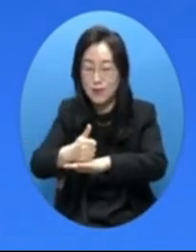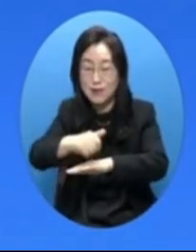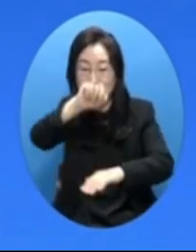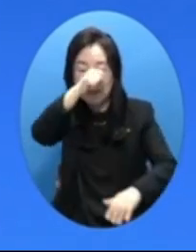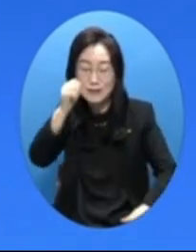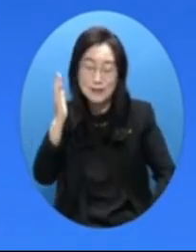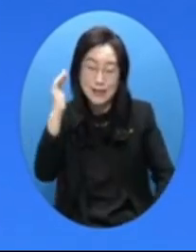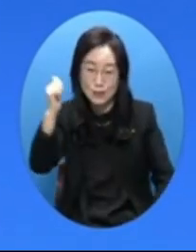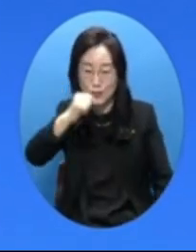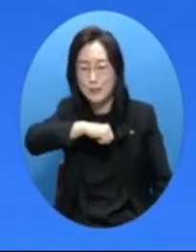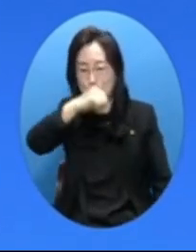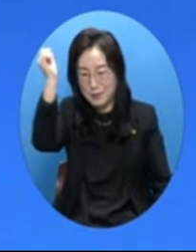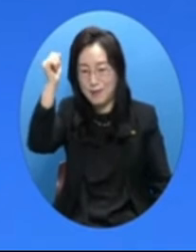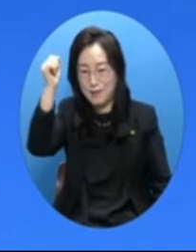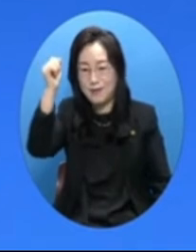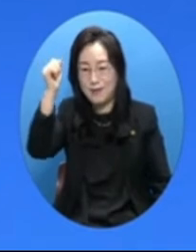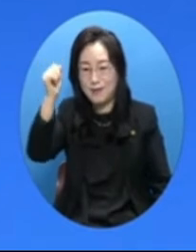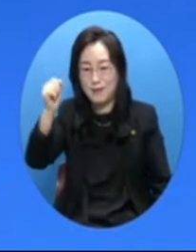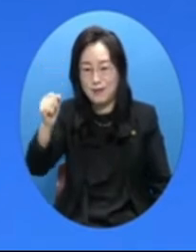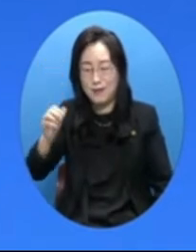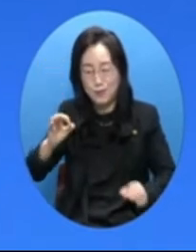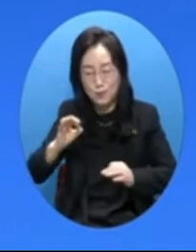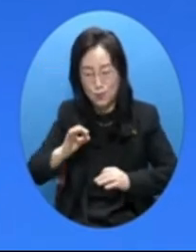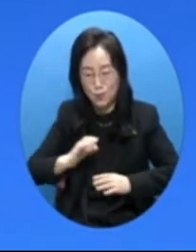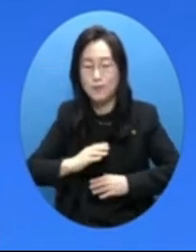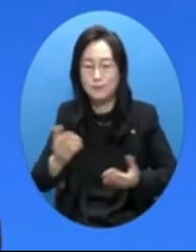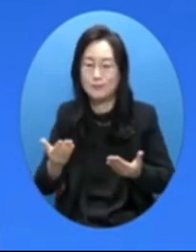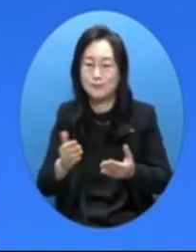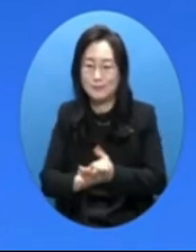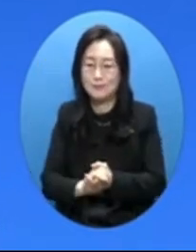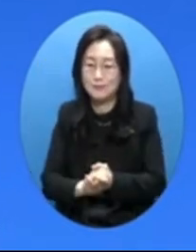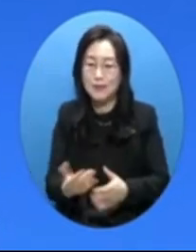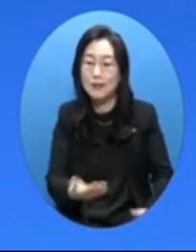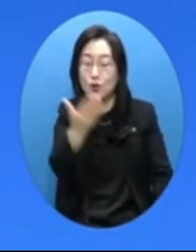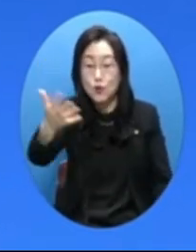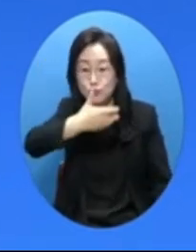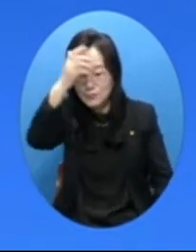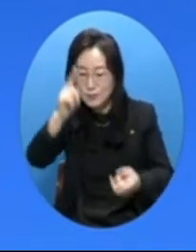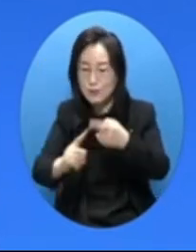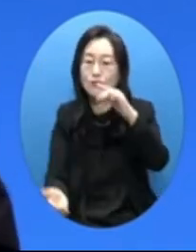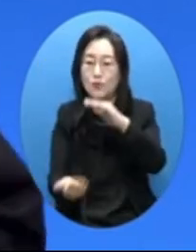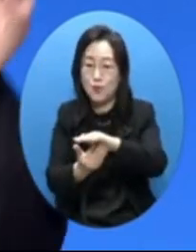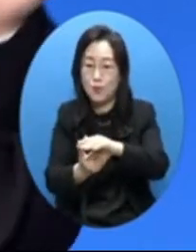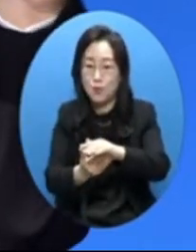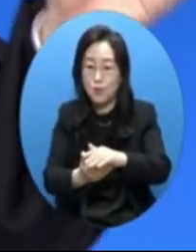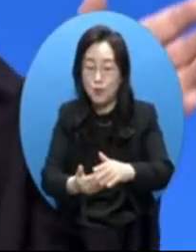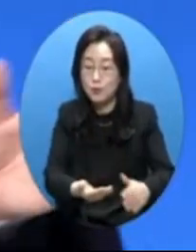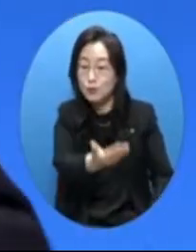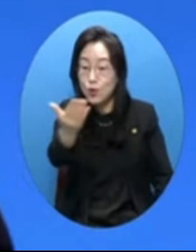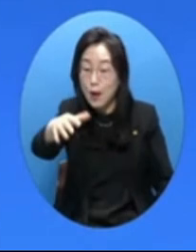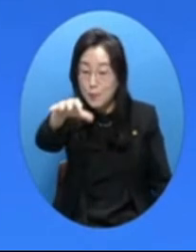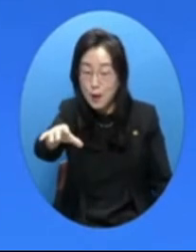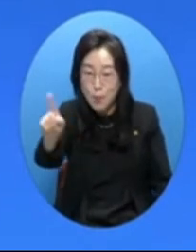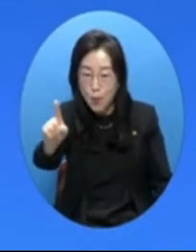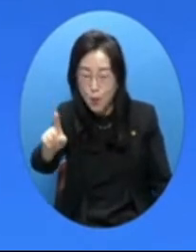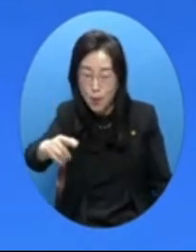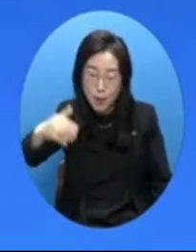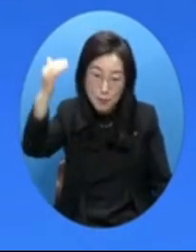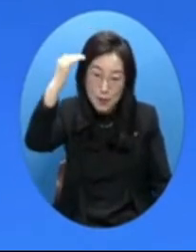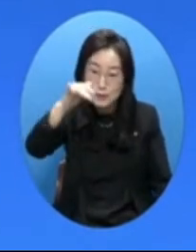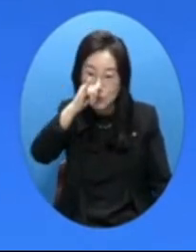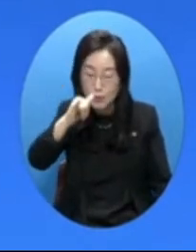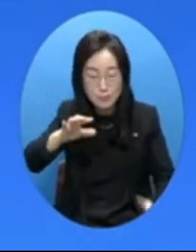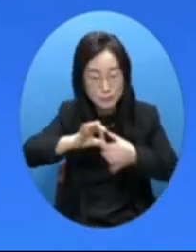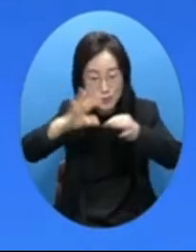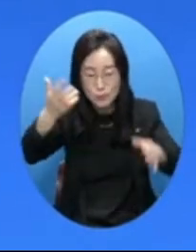대통령이 탄생에는 놀란 역사가 나타나게 된 것입니다 여러분 꿈은 이루어집니다 여러분 앞에 어떠한 여리고가 있다고 할 때도